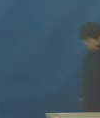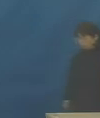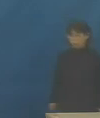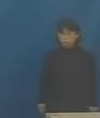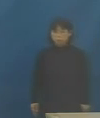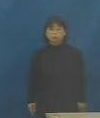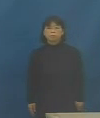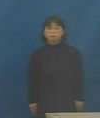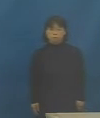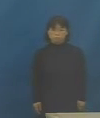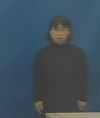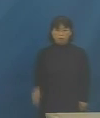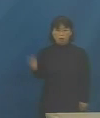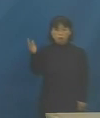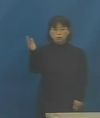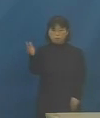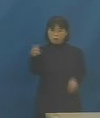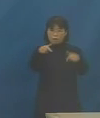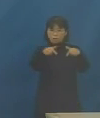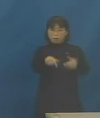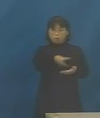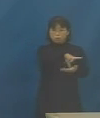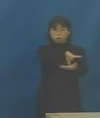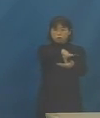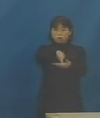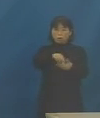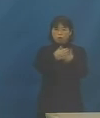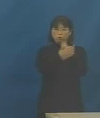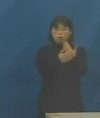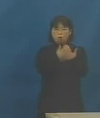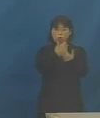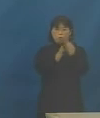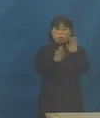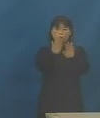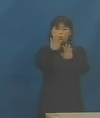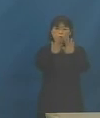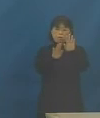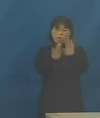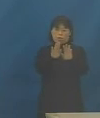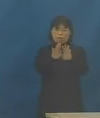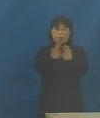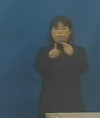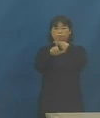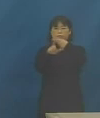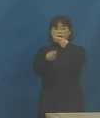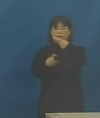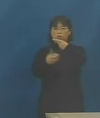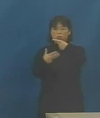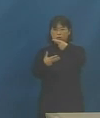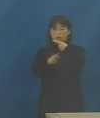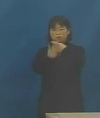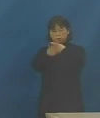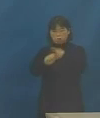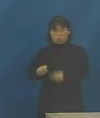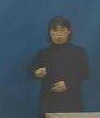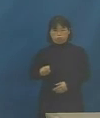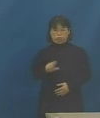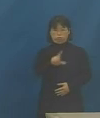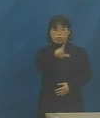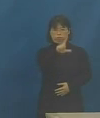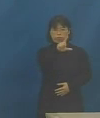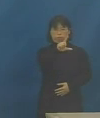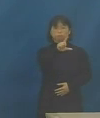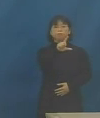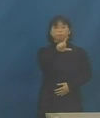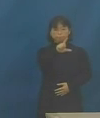状況でございますまあ1月18日以降ですね急増しているということでえー